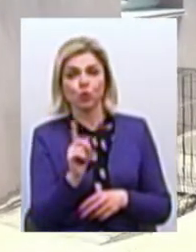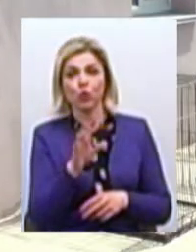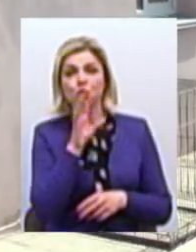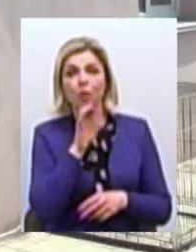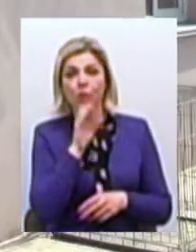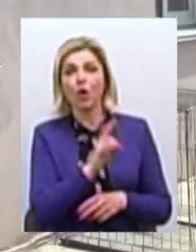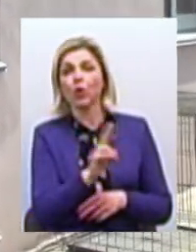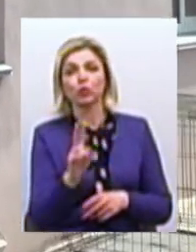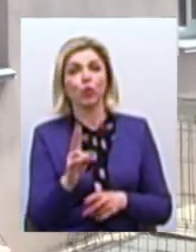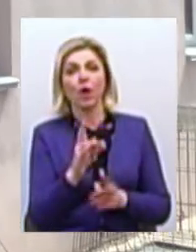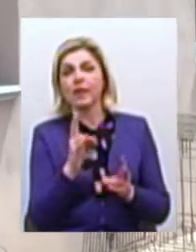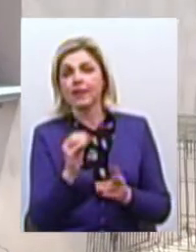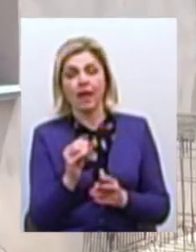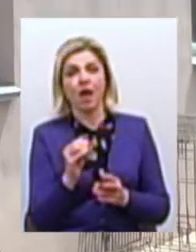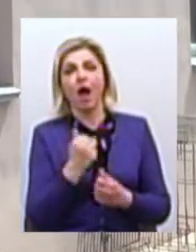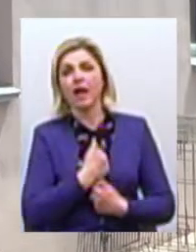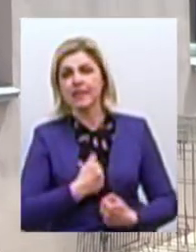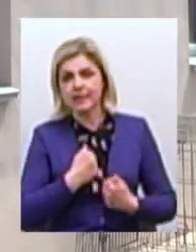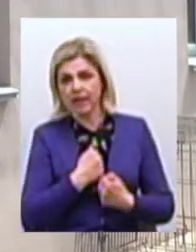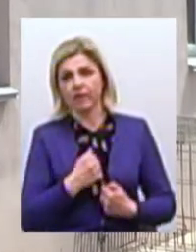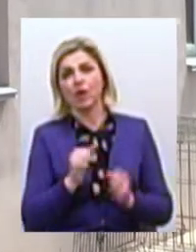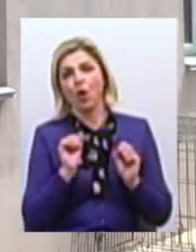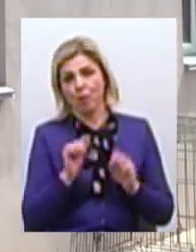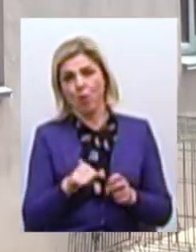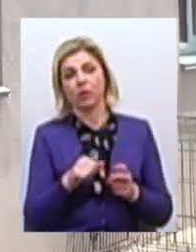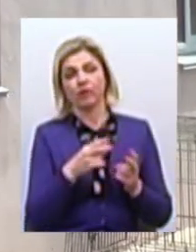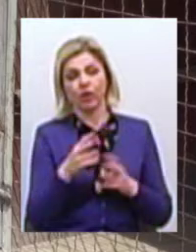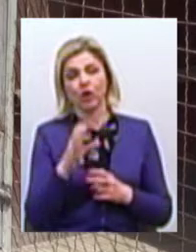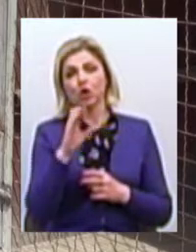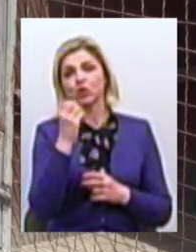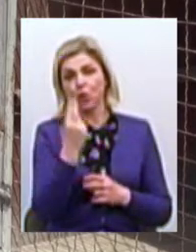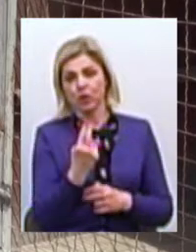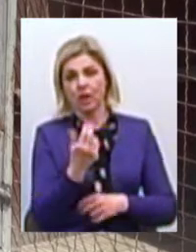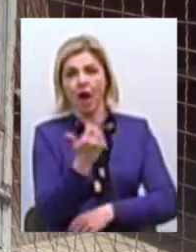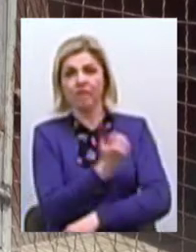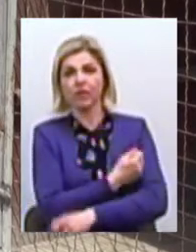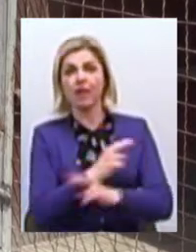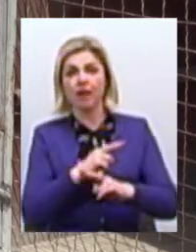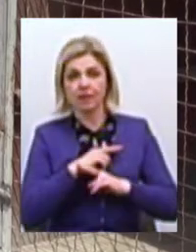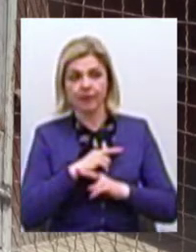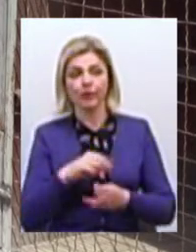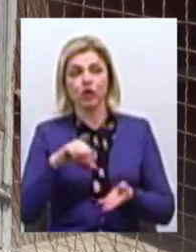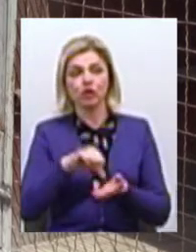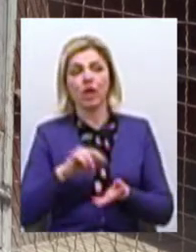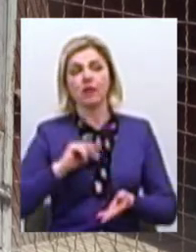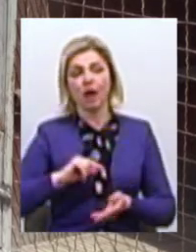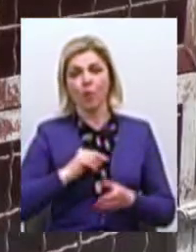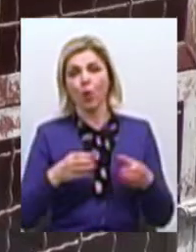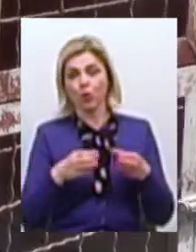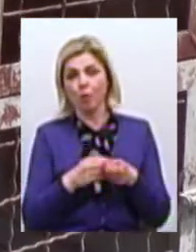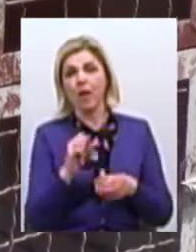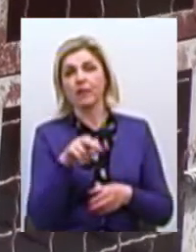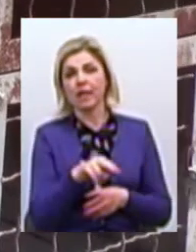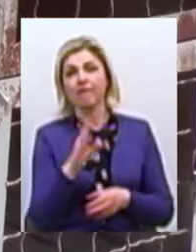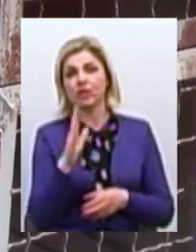не пристроєні, які агресивні і прочі, можуть бути підвергнуті соціальній евтаназії. Член робочої групи Лариса Веселовська каже, зроблять